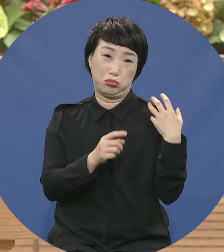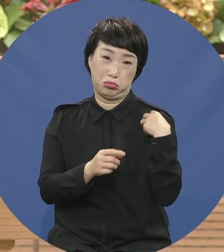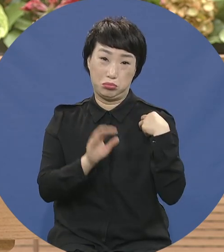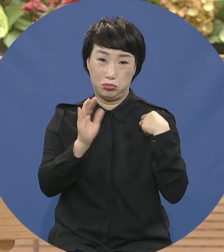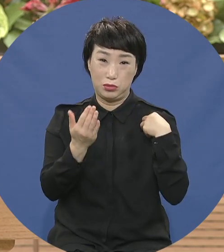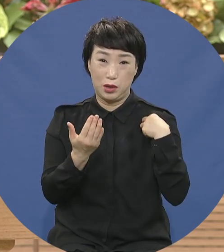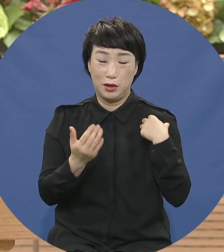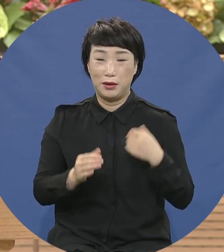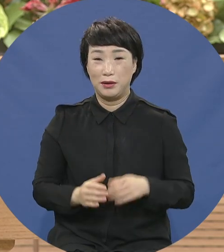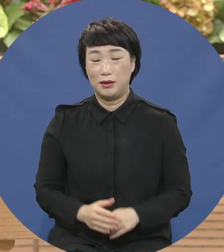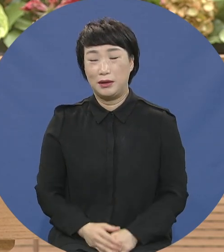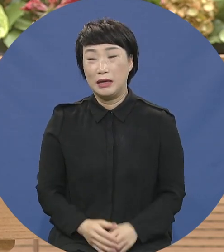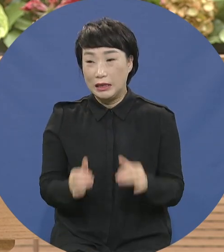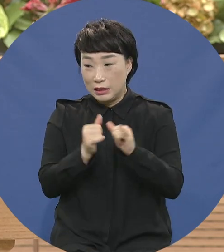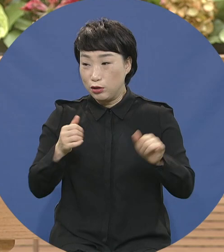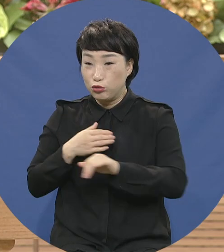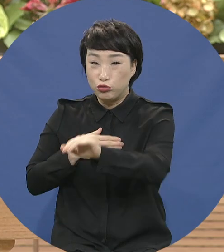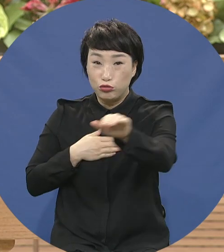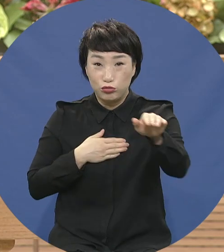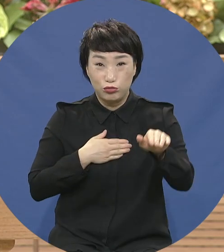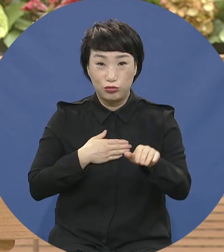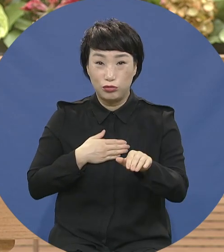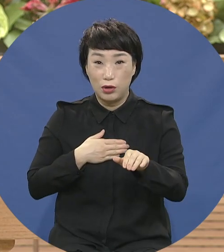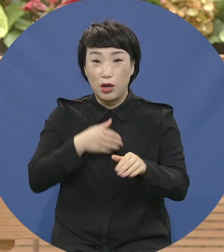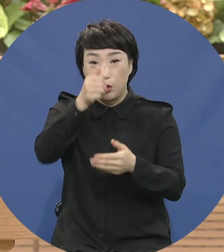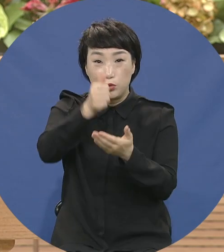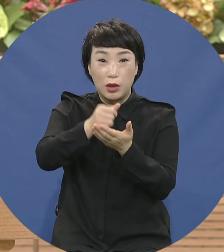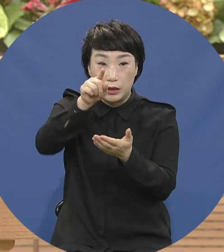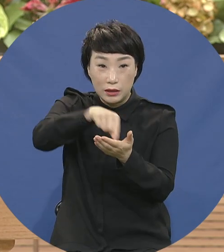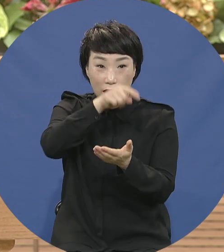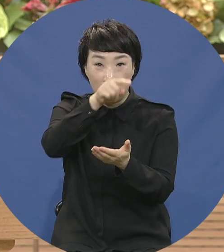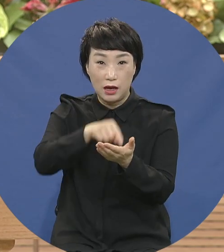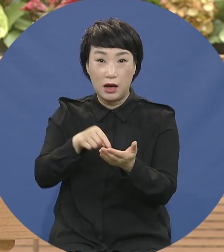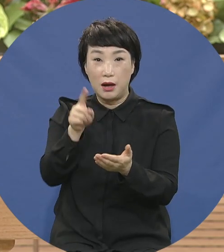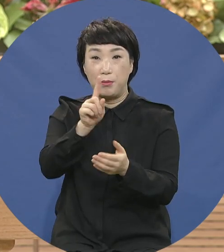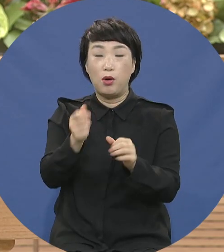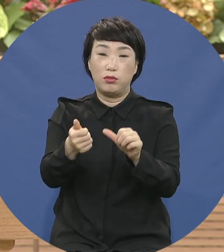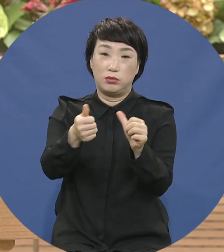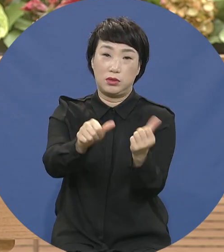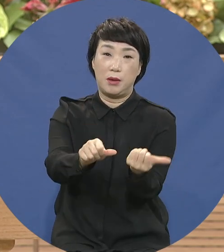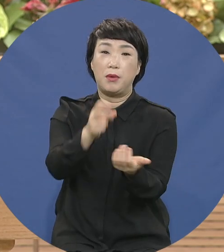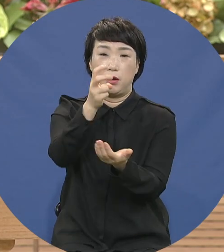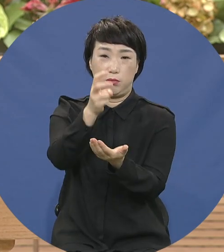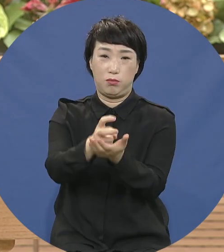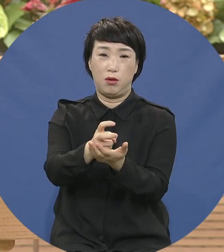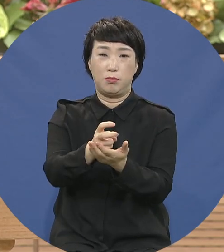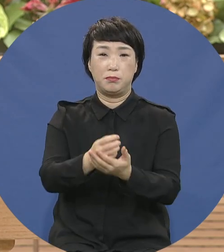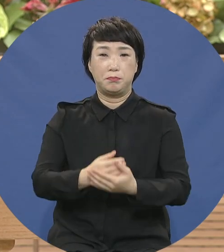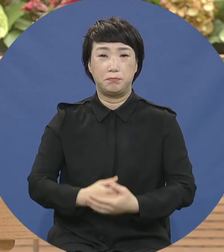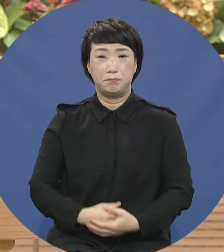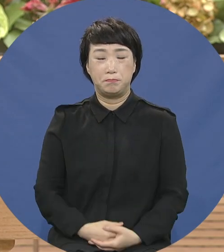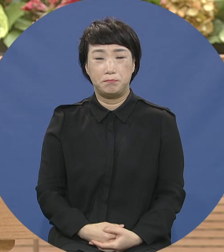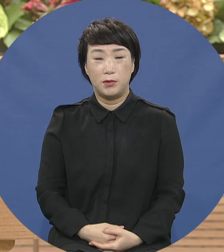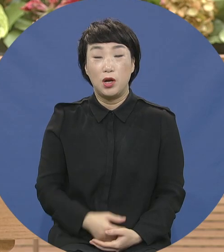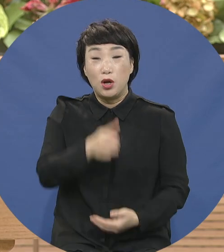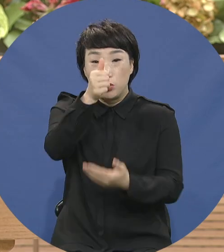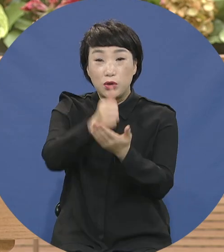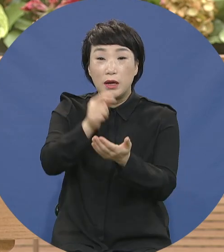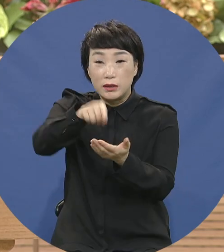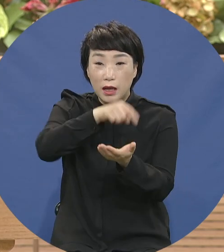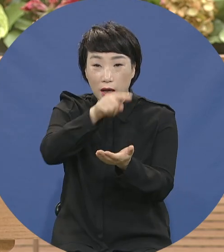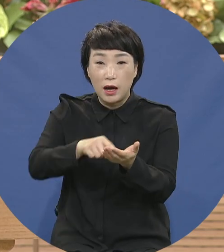합니다. 그래서 인류의 죄값은 사망의 법입니다.